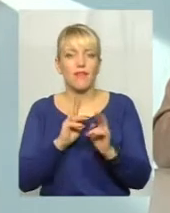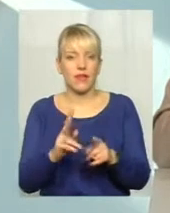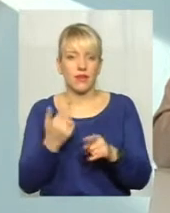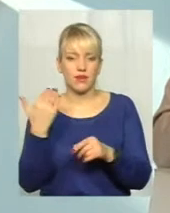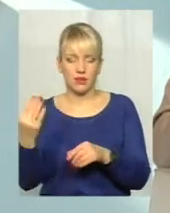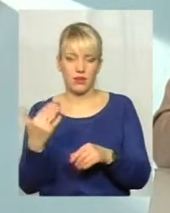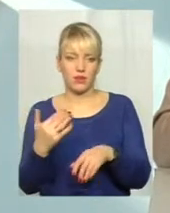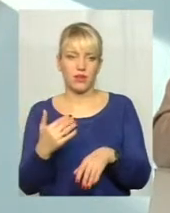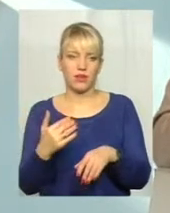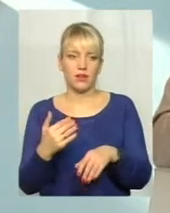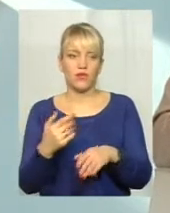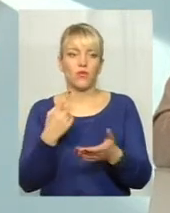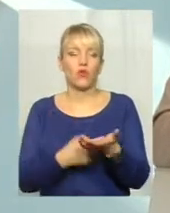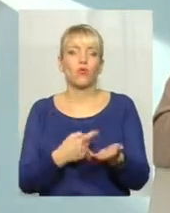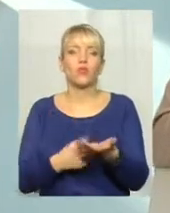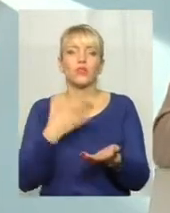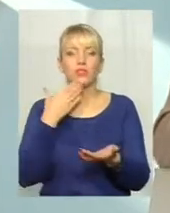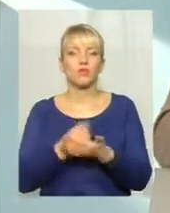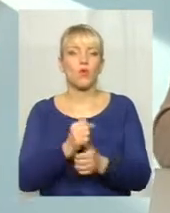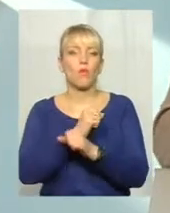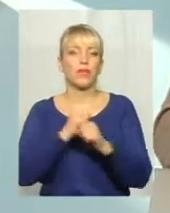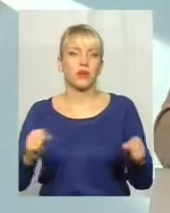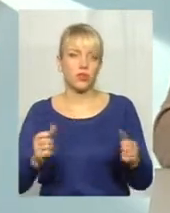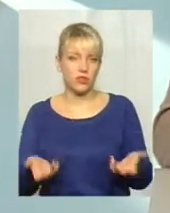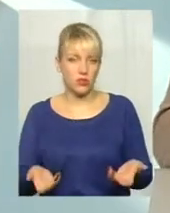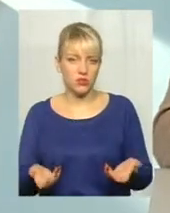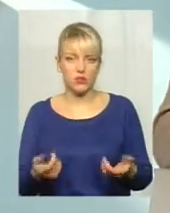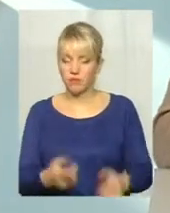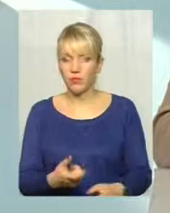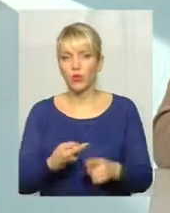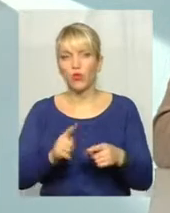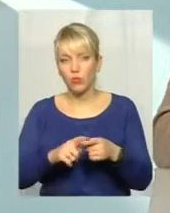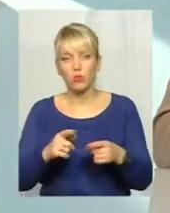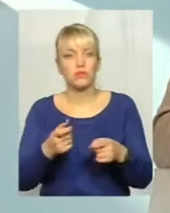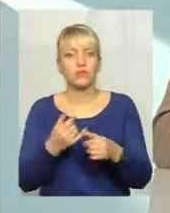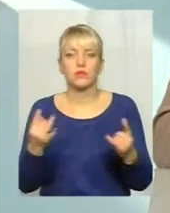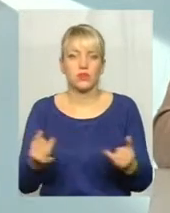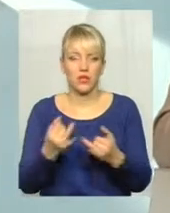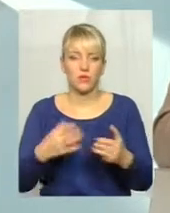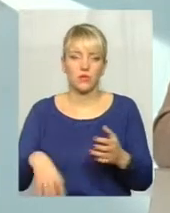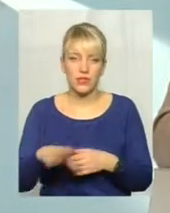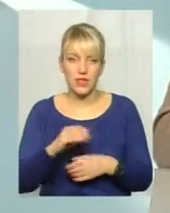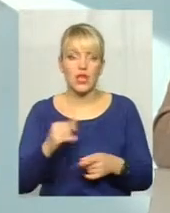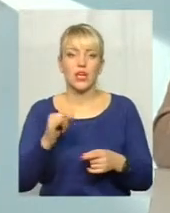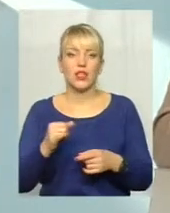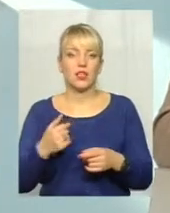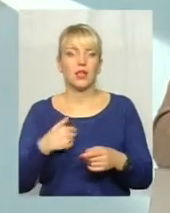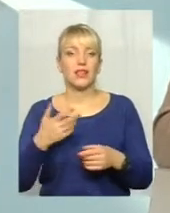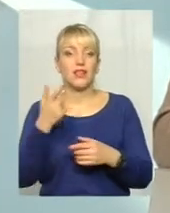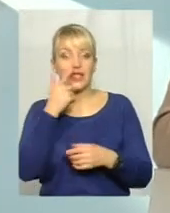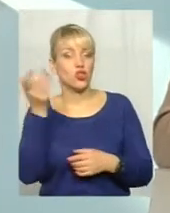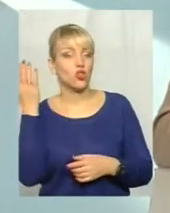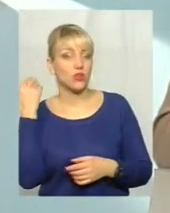свою патріотичність. От. Тому дуже цікаво все. І, до речі, вже нещодавно